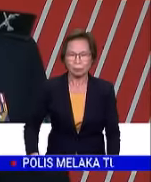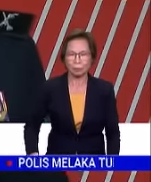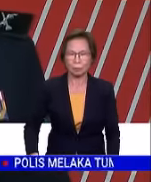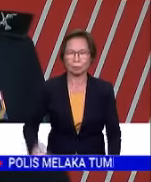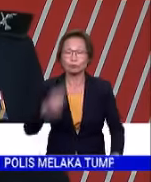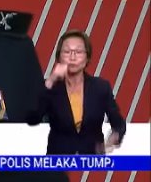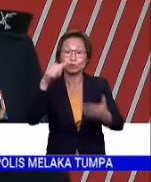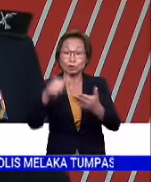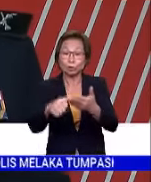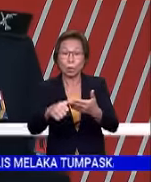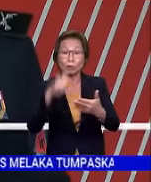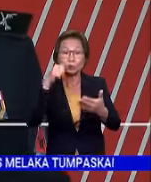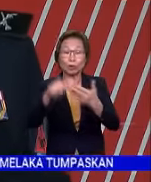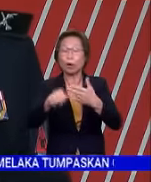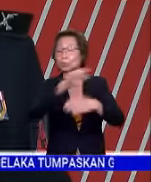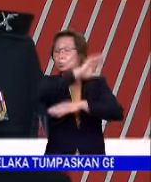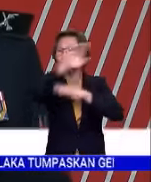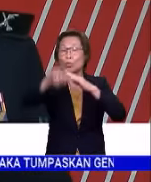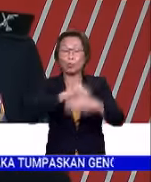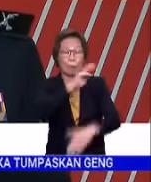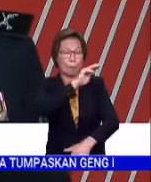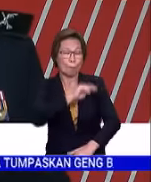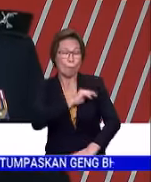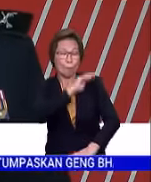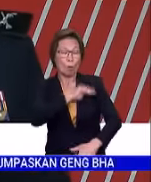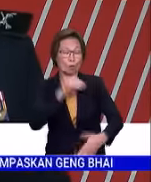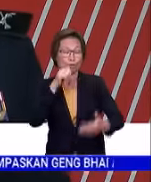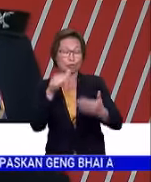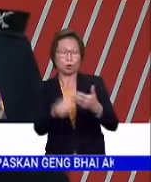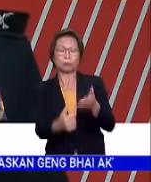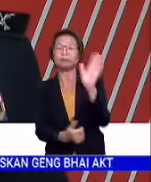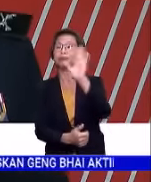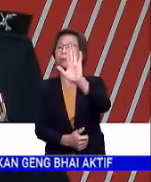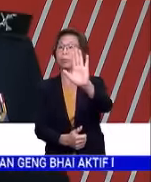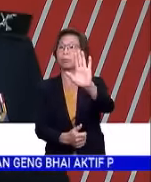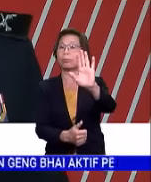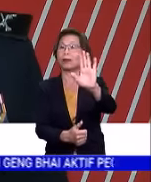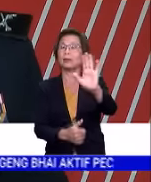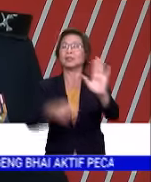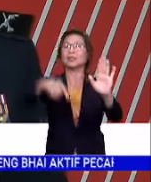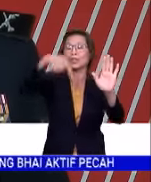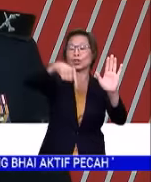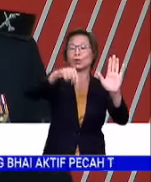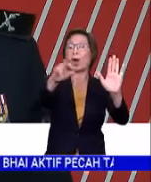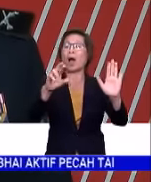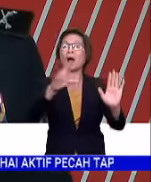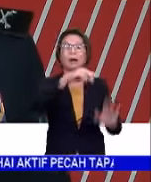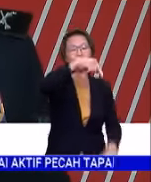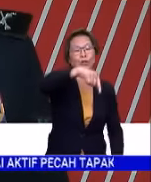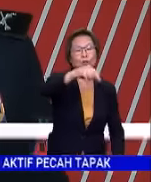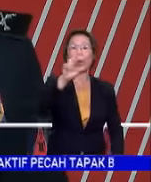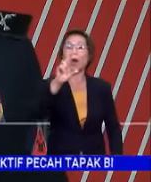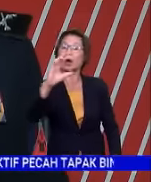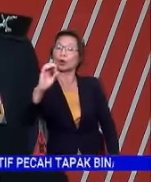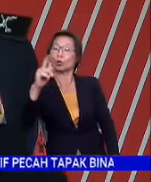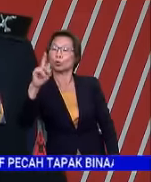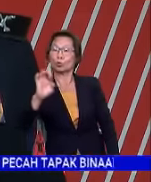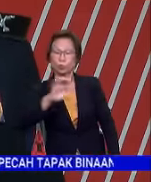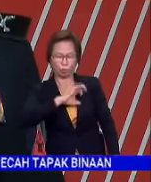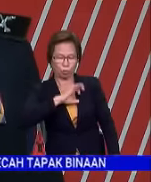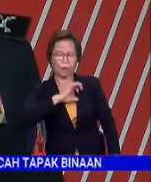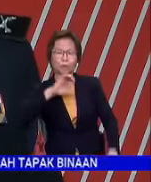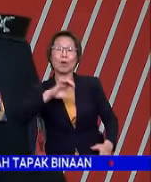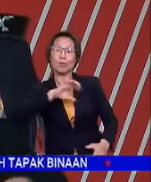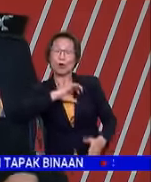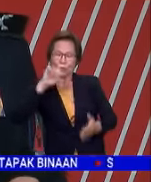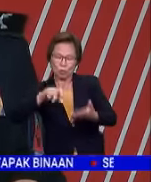Jadi surat yang dikeluarkan oleh semua kementerian, dia ada dia punya QR code. Jadi pihak polis dia boleh check QR